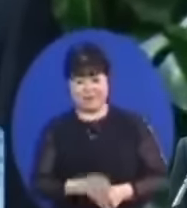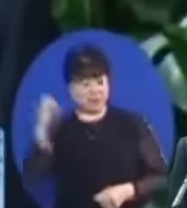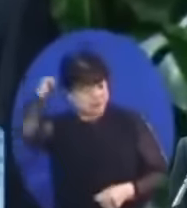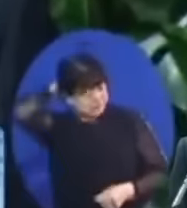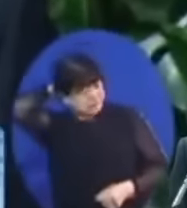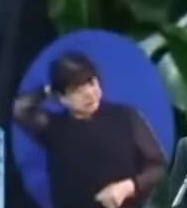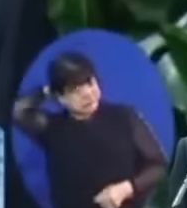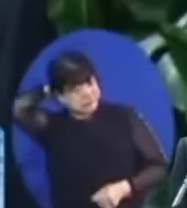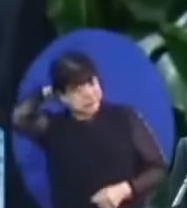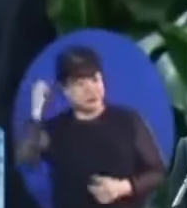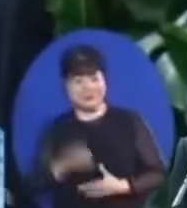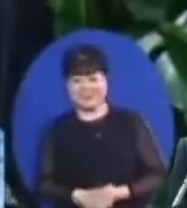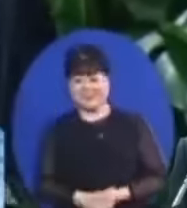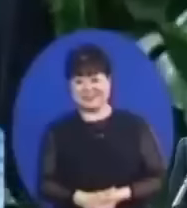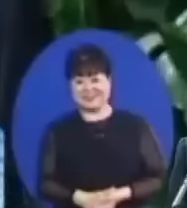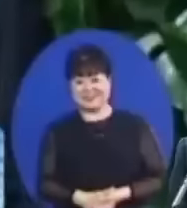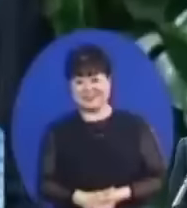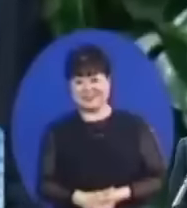목덜미가 잡혔습니다.